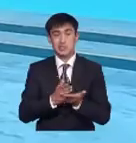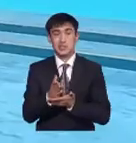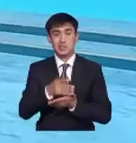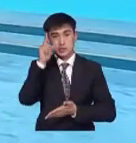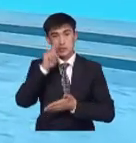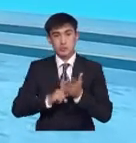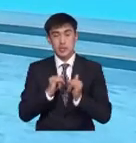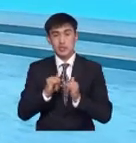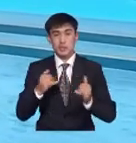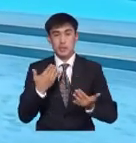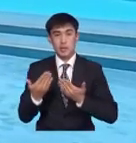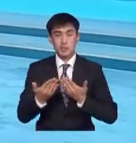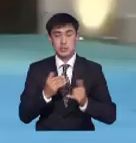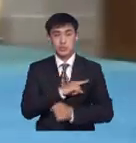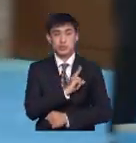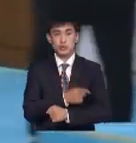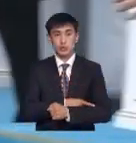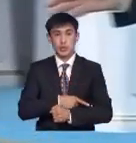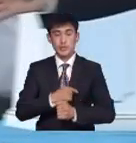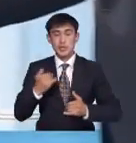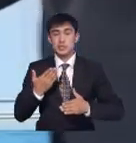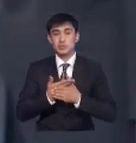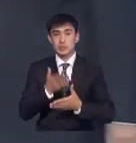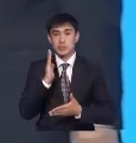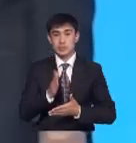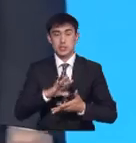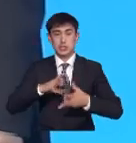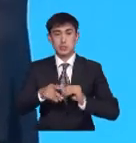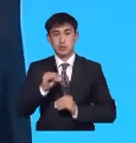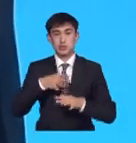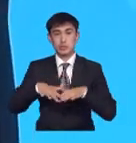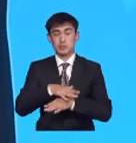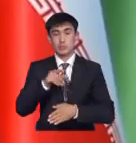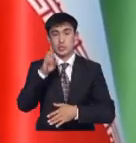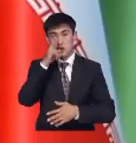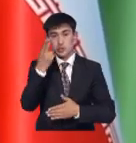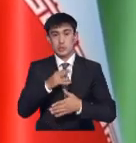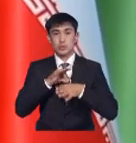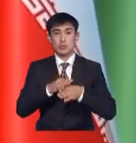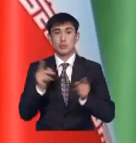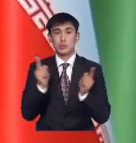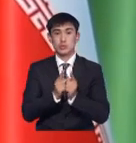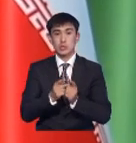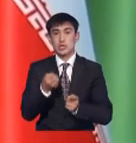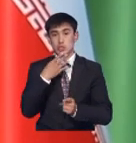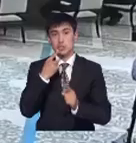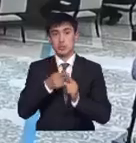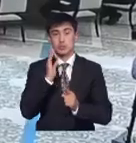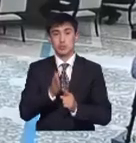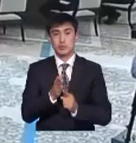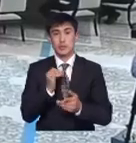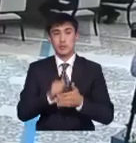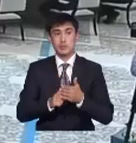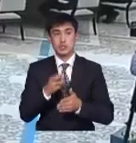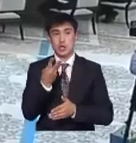саяси сенімді арттырып, қарым-қатынасты күшейтуге септігін тигізеді. Жалпы жетісулық азаматтар елордада өткен басқосуды жақсылыққа балап отыр.